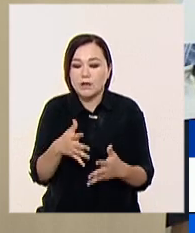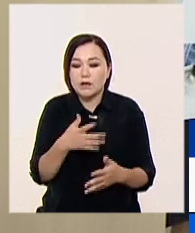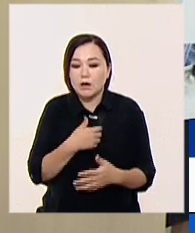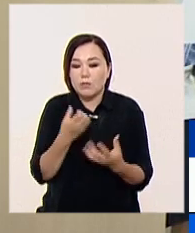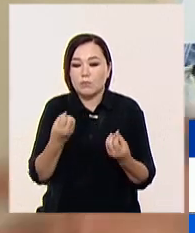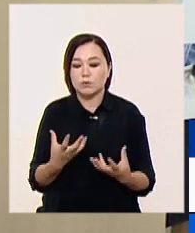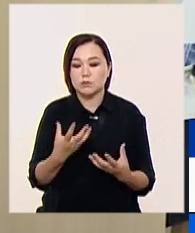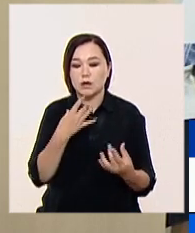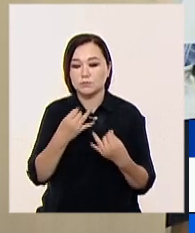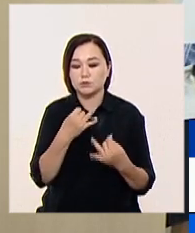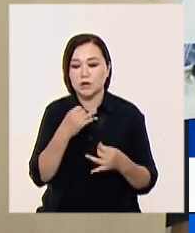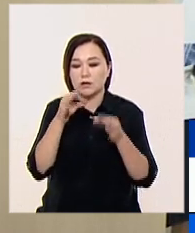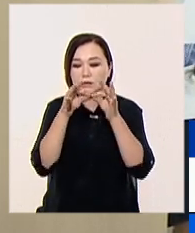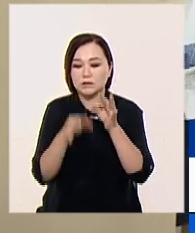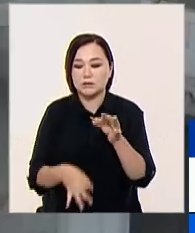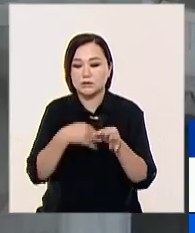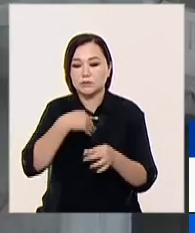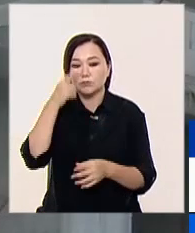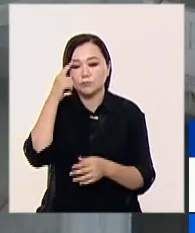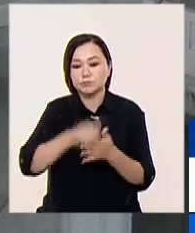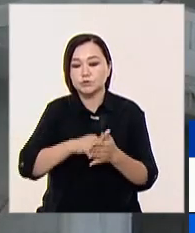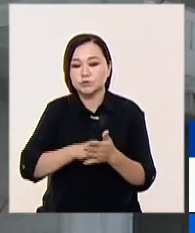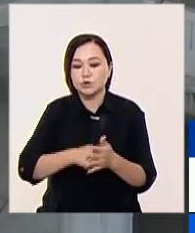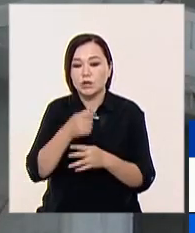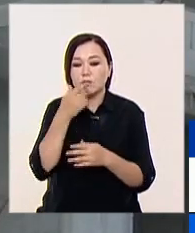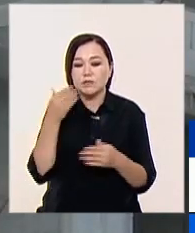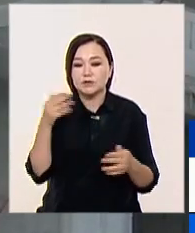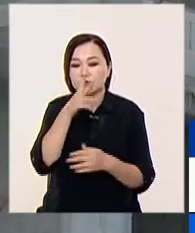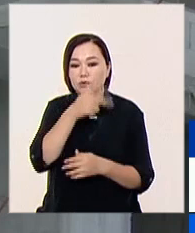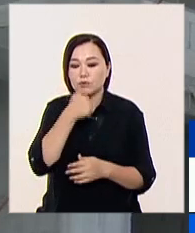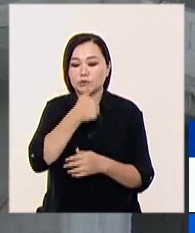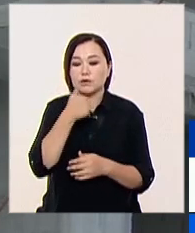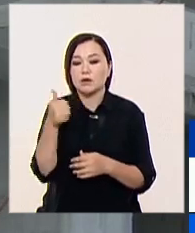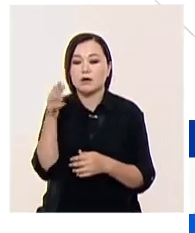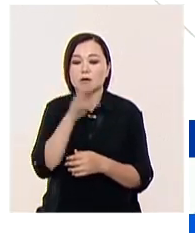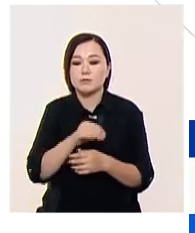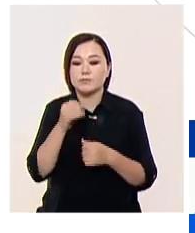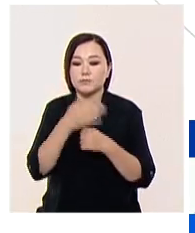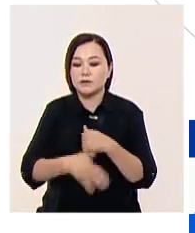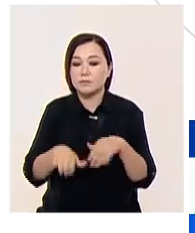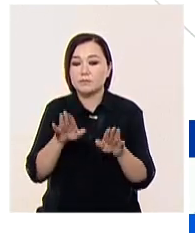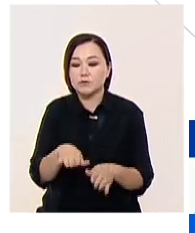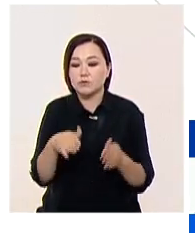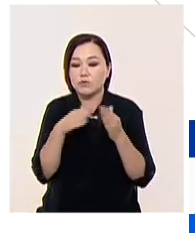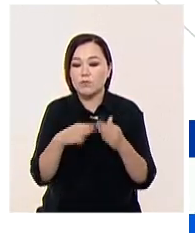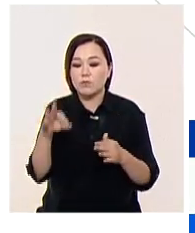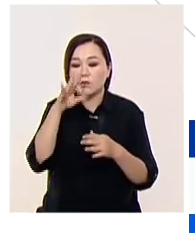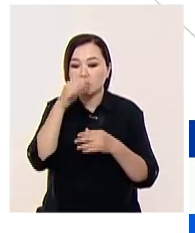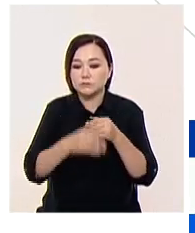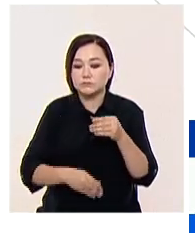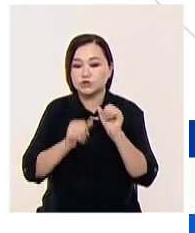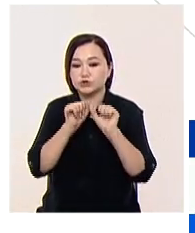ғана сөйлесіп отырдық. Ол қабырғаның жұқалығынан деп ойлаймын. Соңғы 3 жылда ұлттық сараптама орталығы еліміздегі тұрғын үй кешендерінің шу